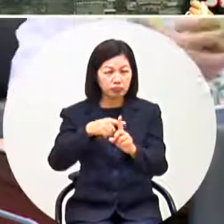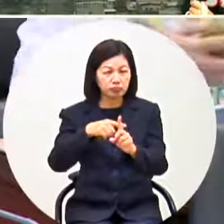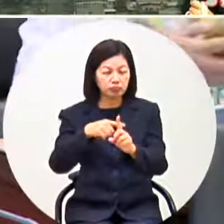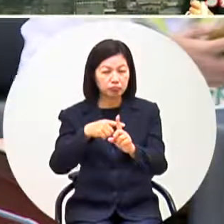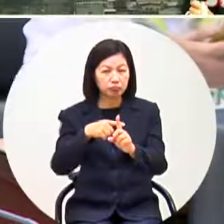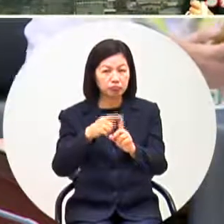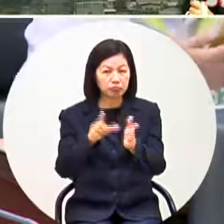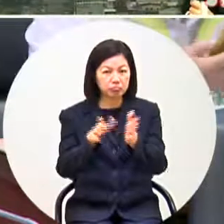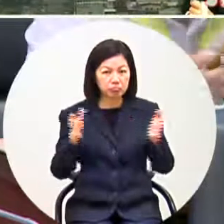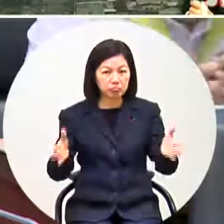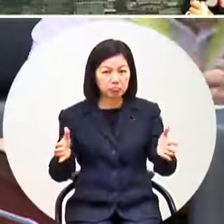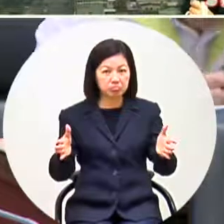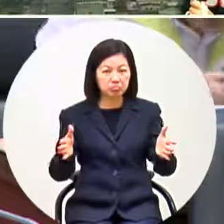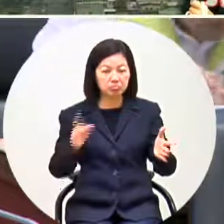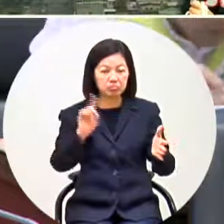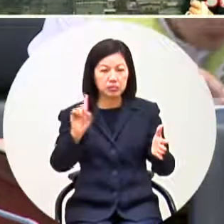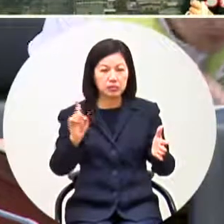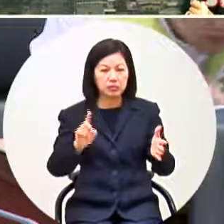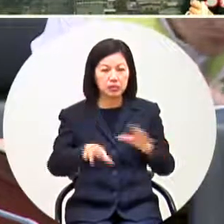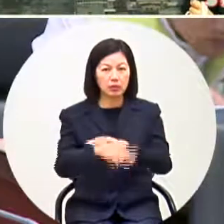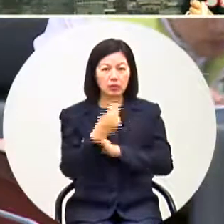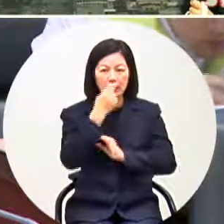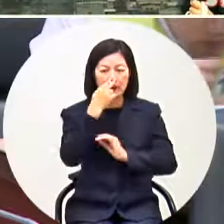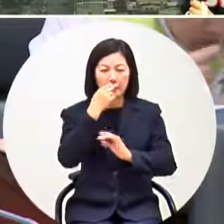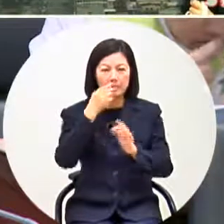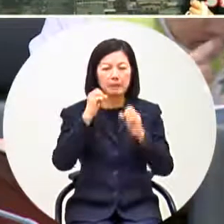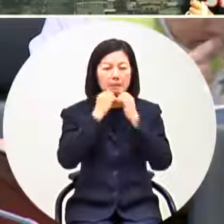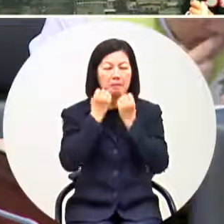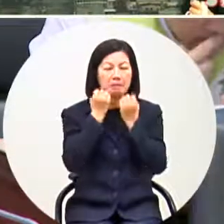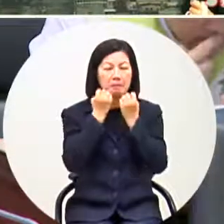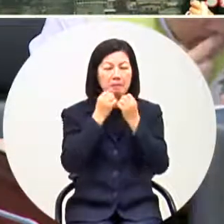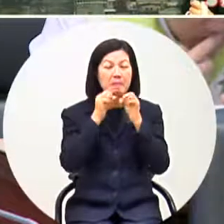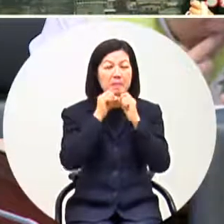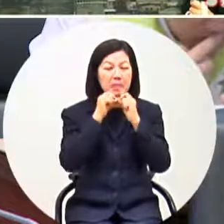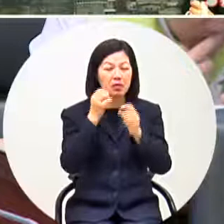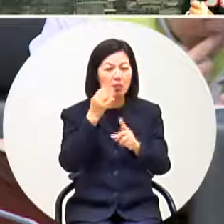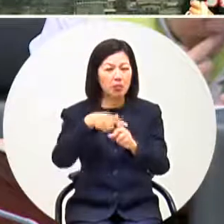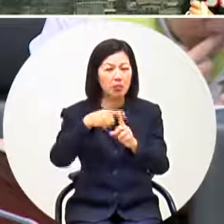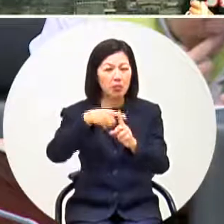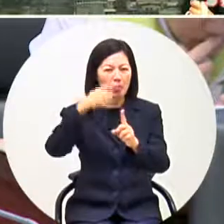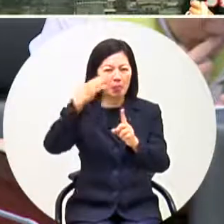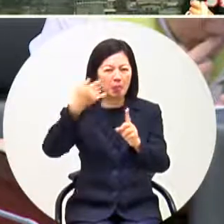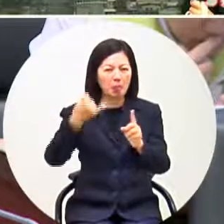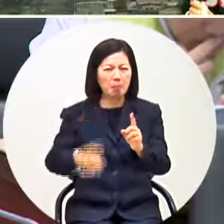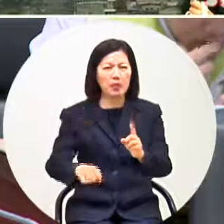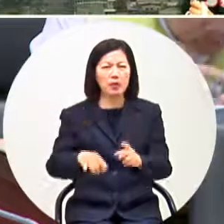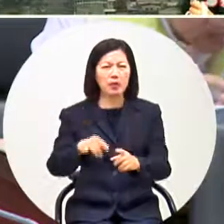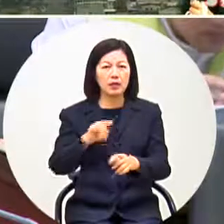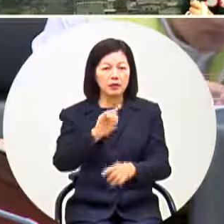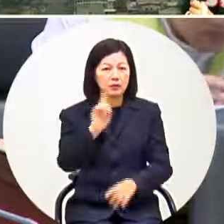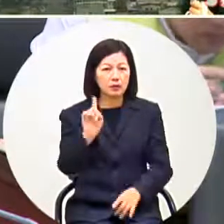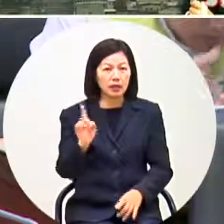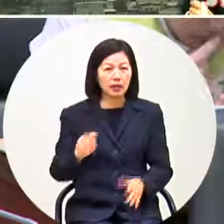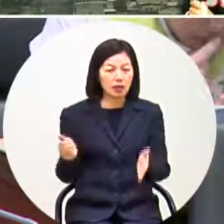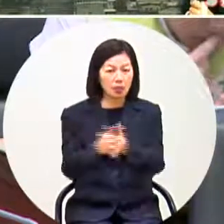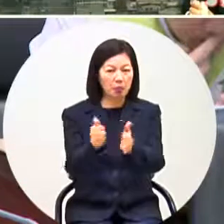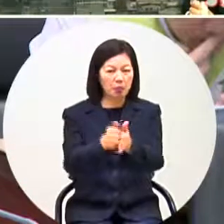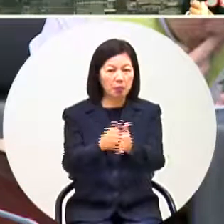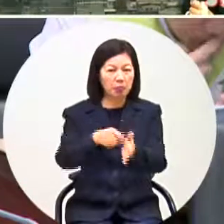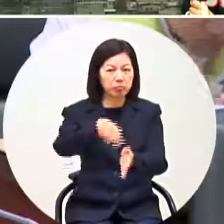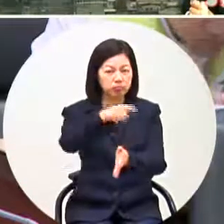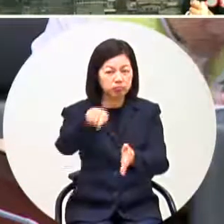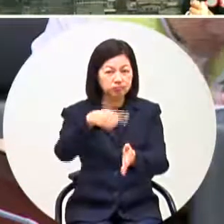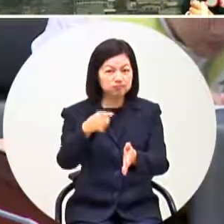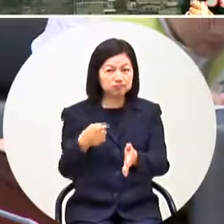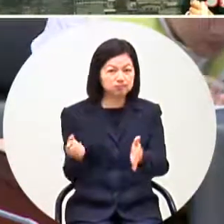品质不良，冬季空气品质不良，然后大众交通运输免费搭乘的一个政策，我想